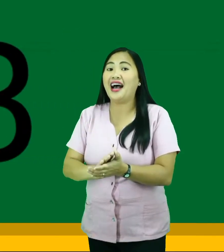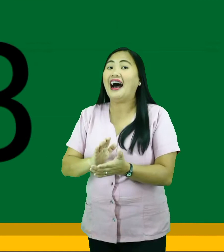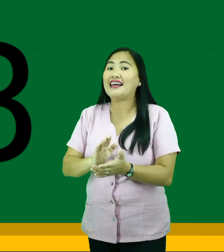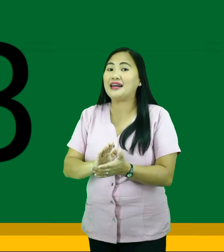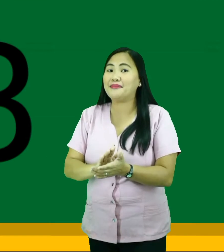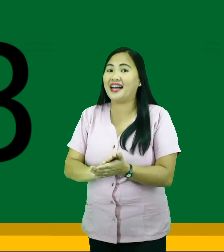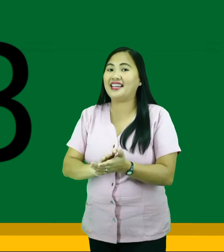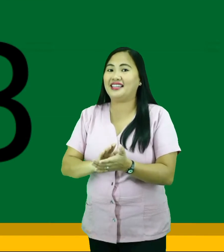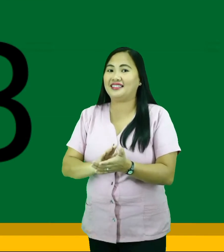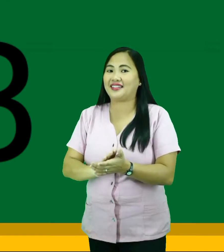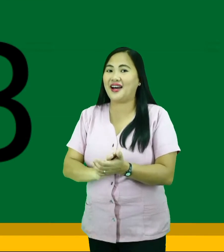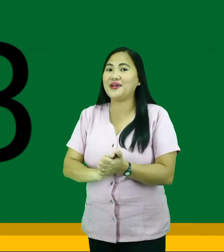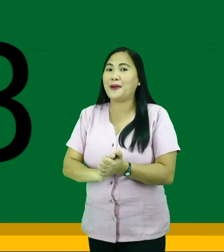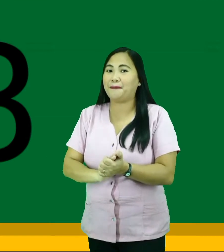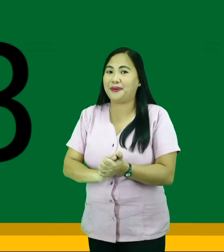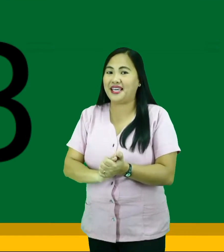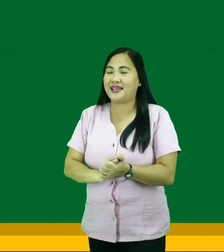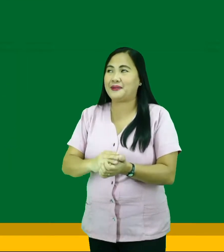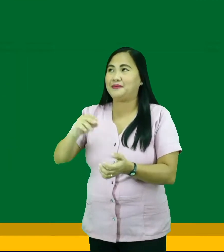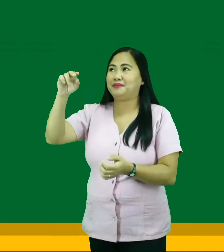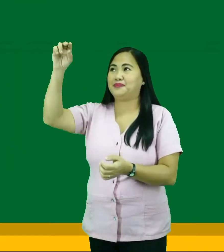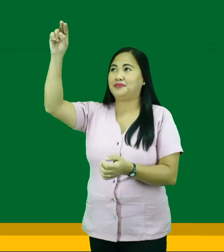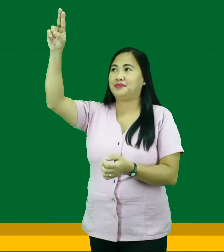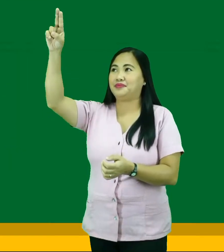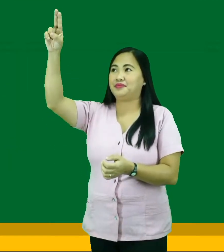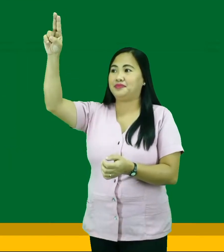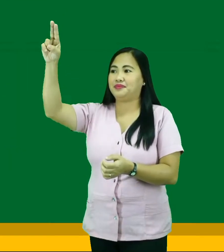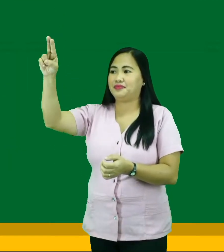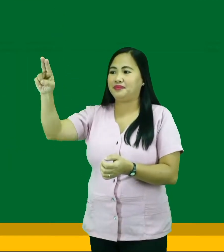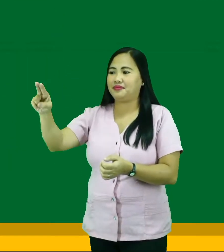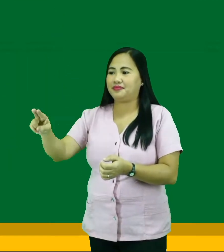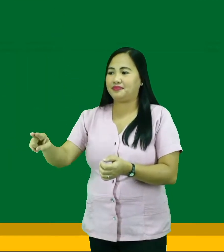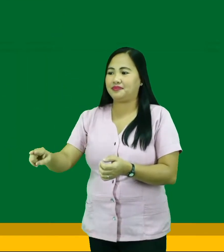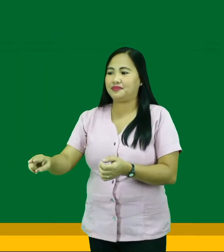Sunod ang gamay nga letrang B.